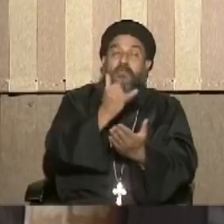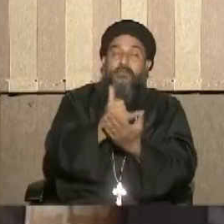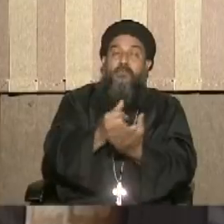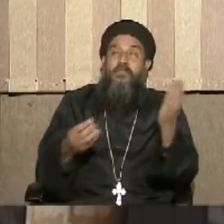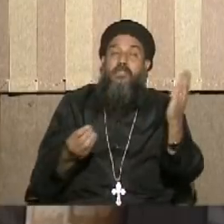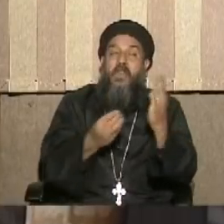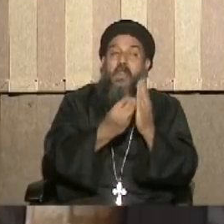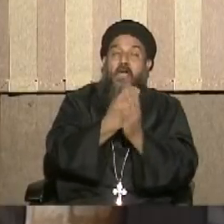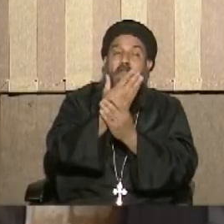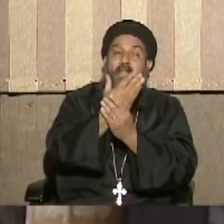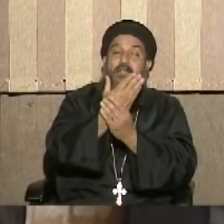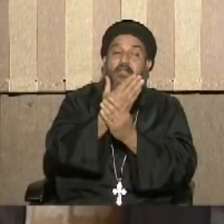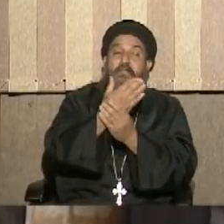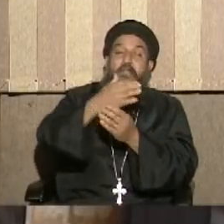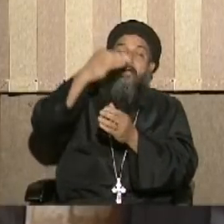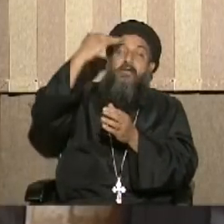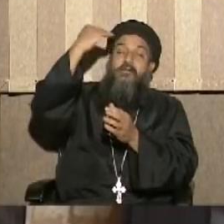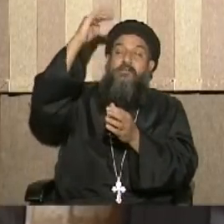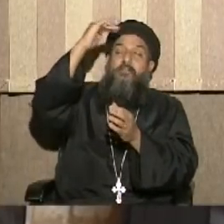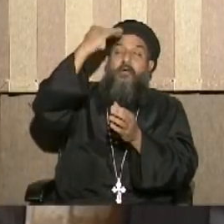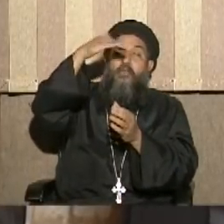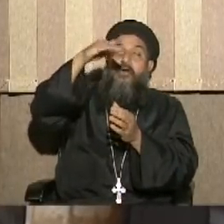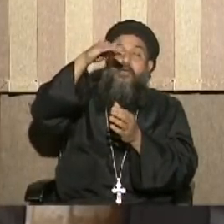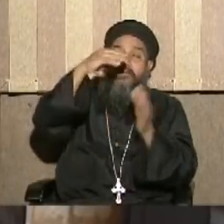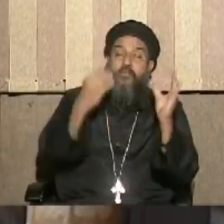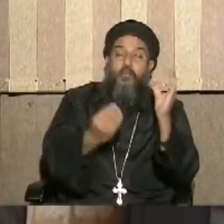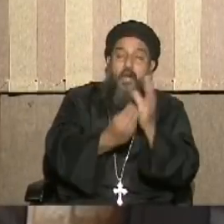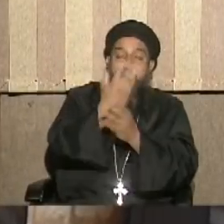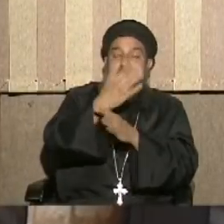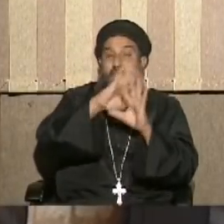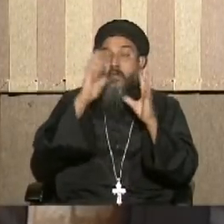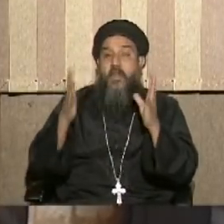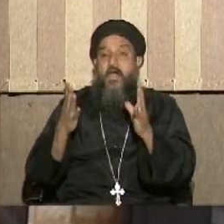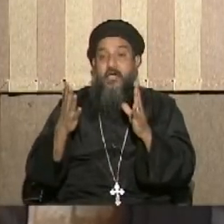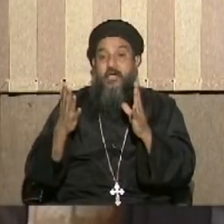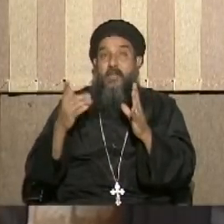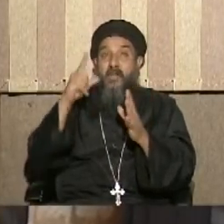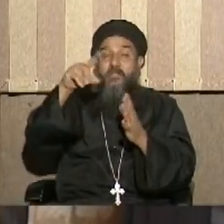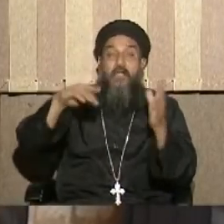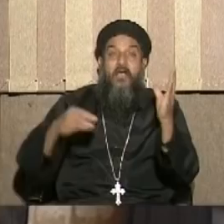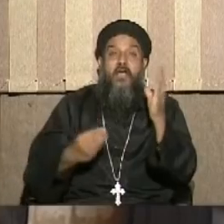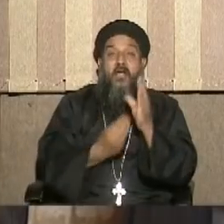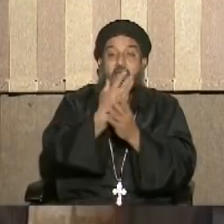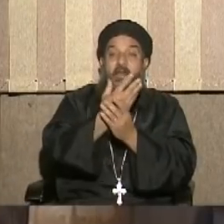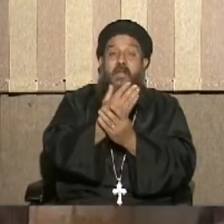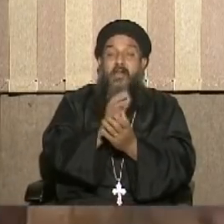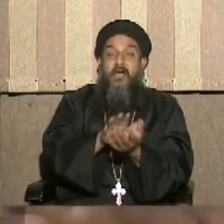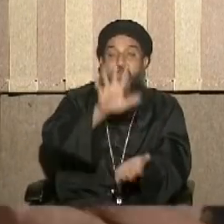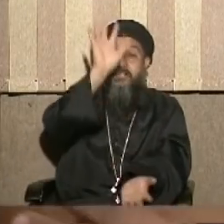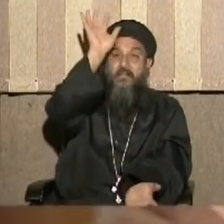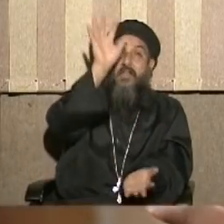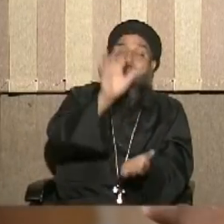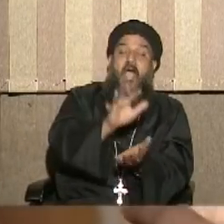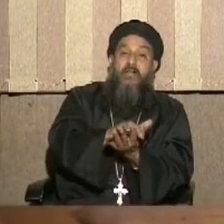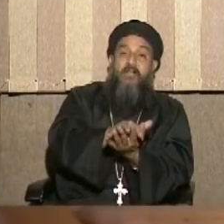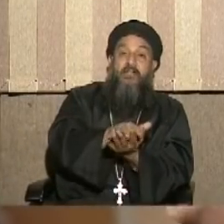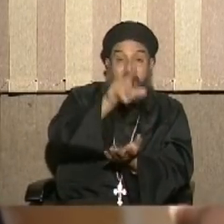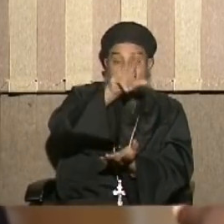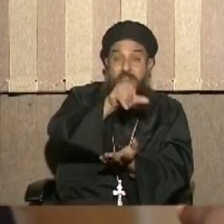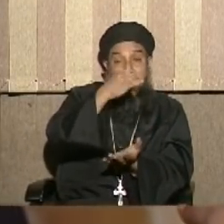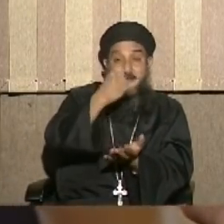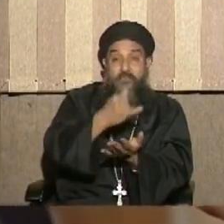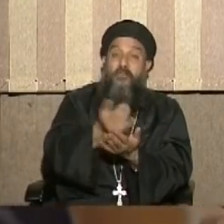الشرور، ولا تدن ضربة من مسكنك، تطأ الأفعى